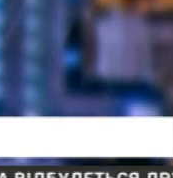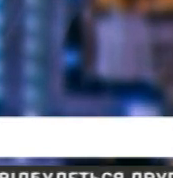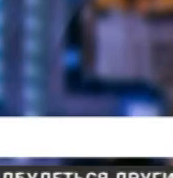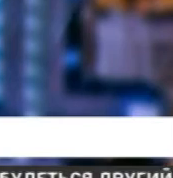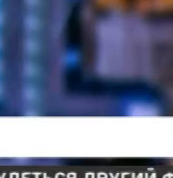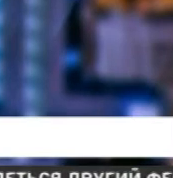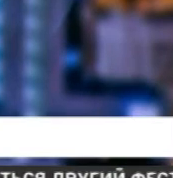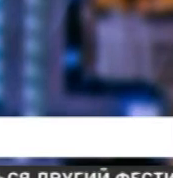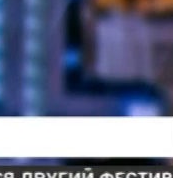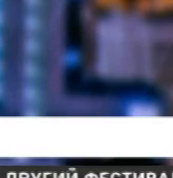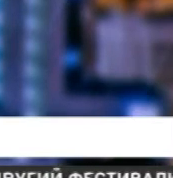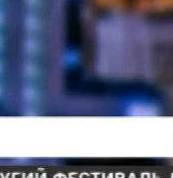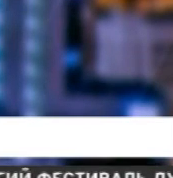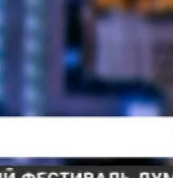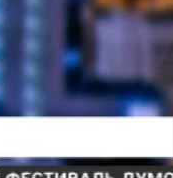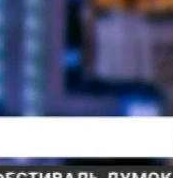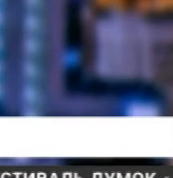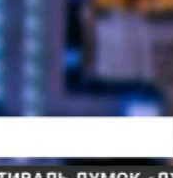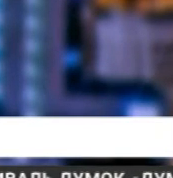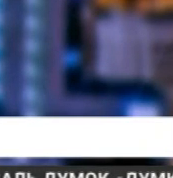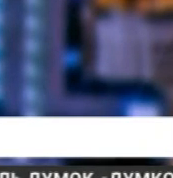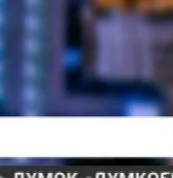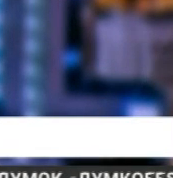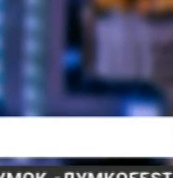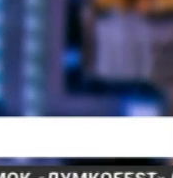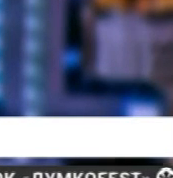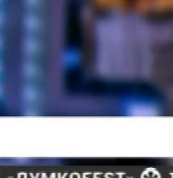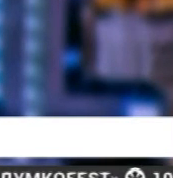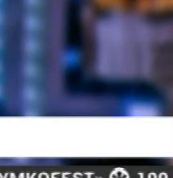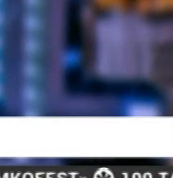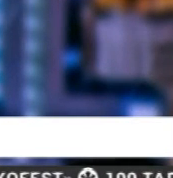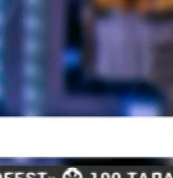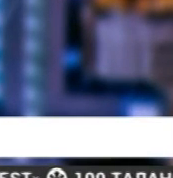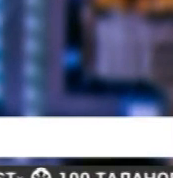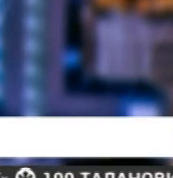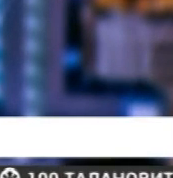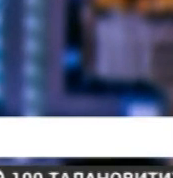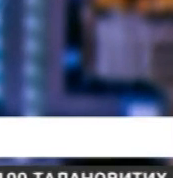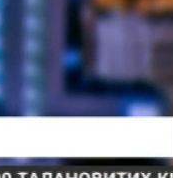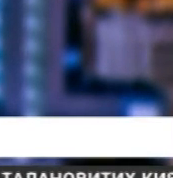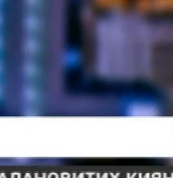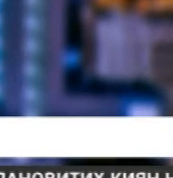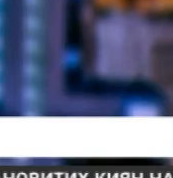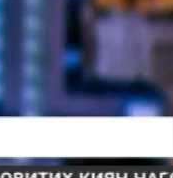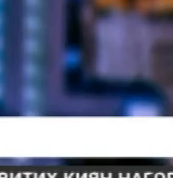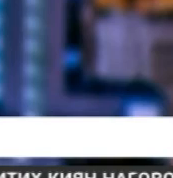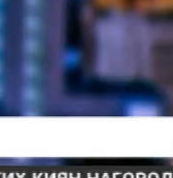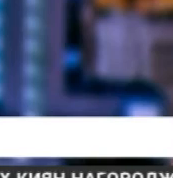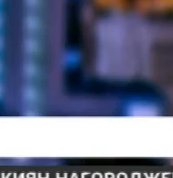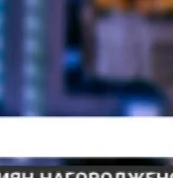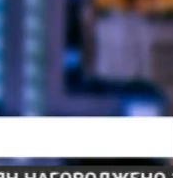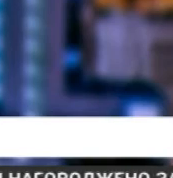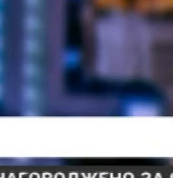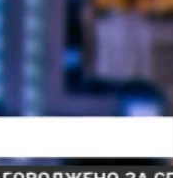тому що говоримо про найактуальніше. У реформі вторинної меддопомоги 2020 року програма медичних гарантій